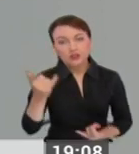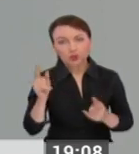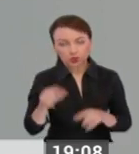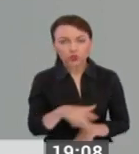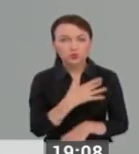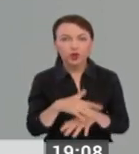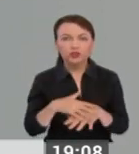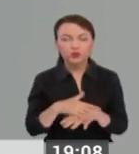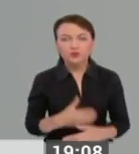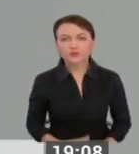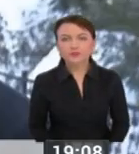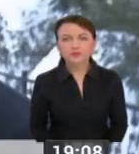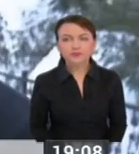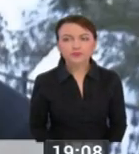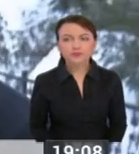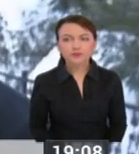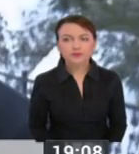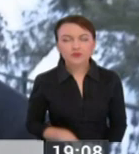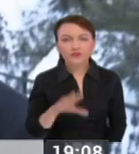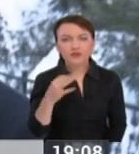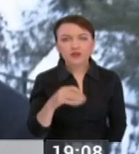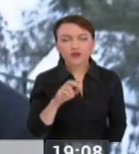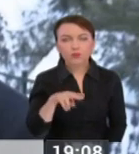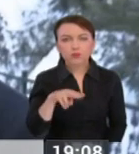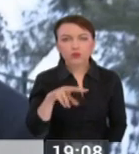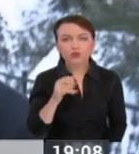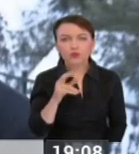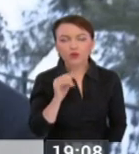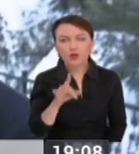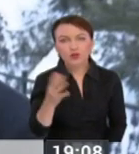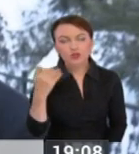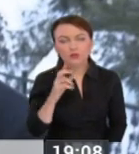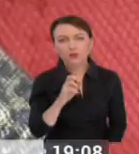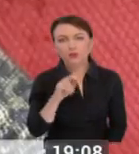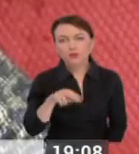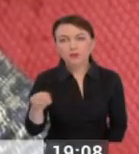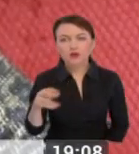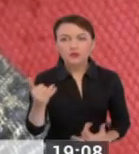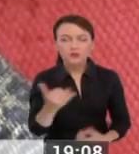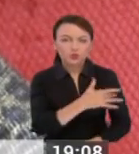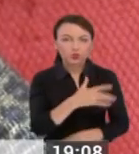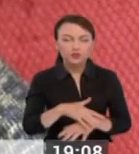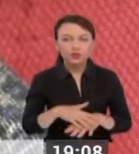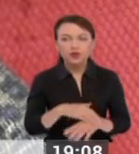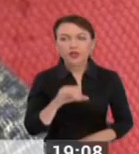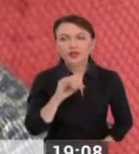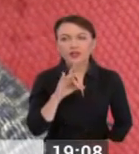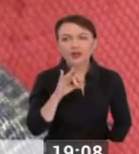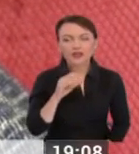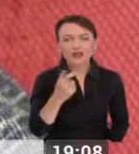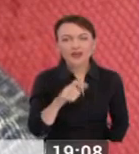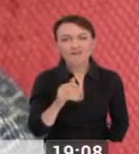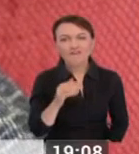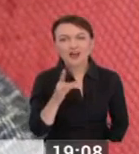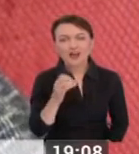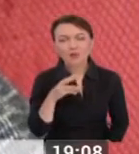«Слуги народу». Віталій Плукар, колись від БПП, тепер «Слуга». Ірина Єфремова